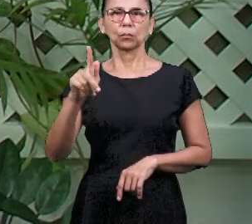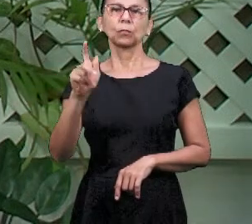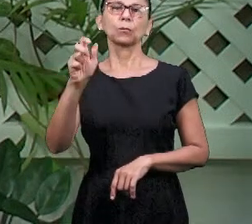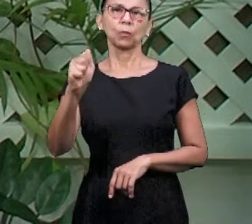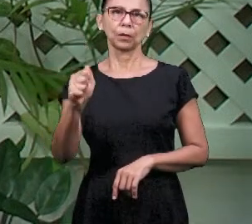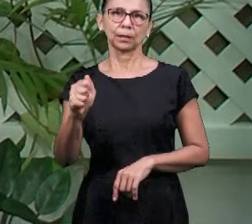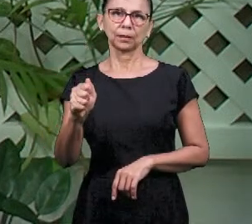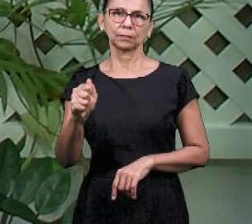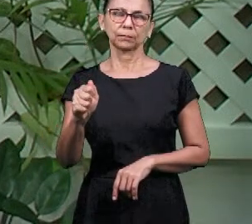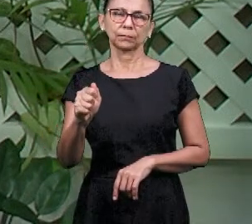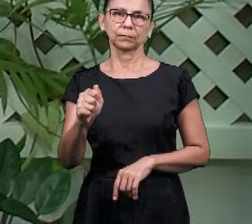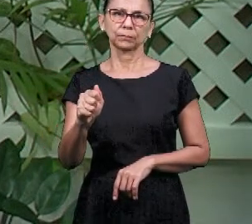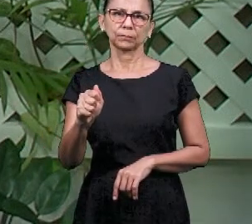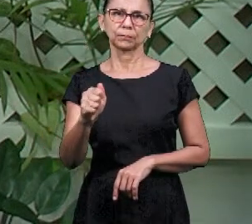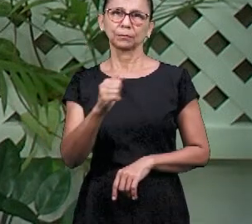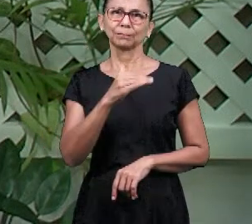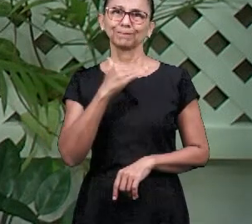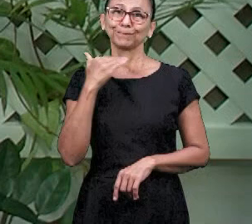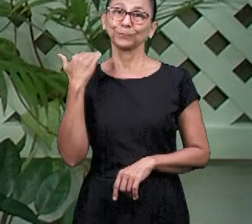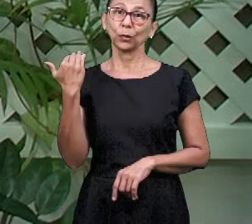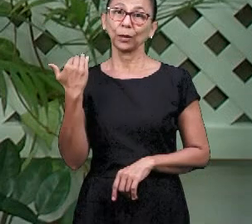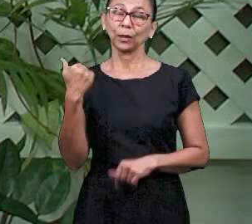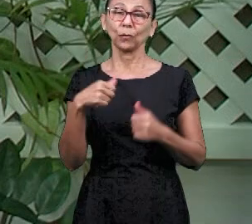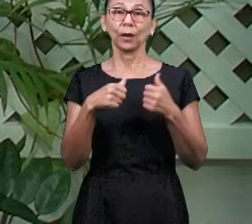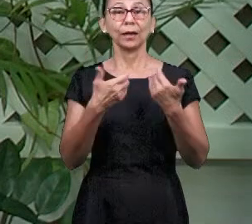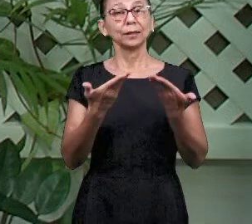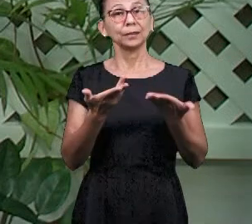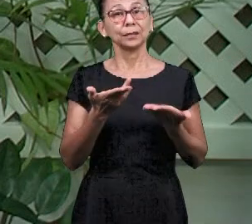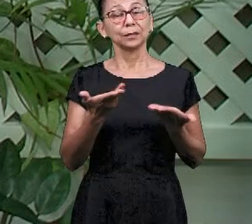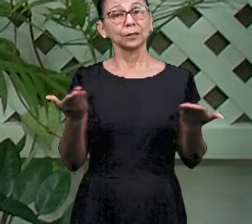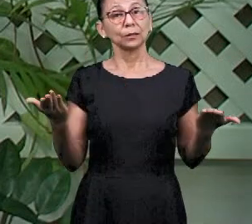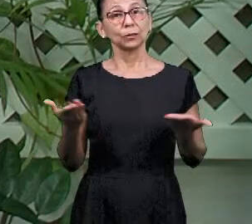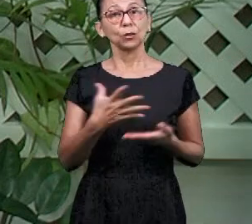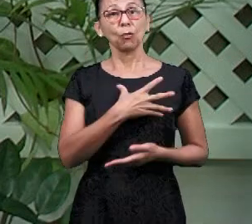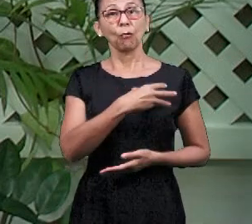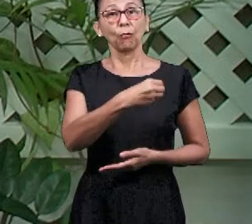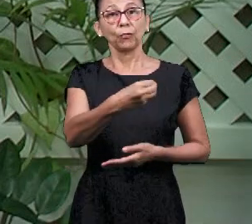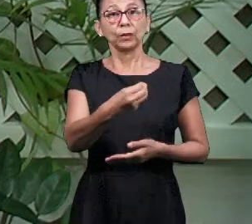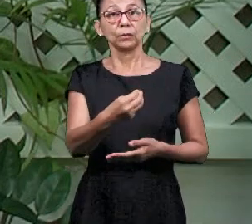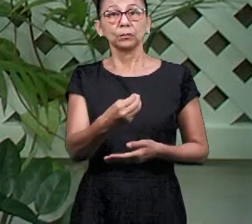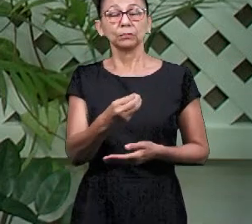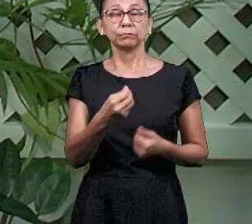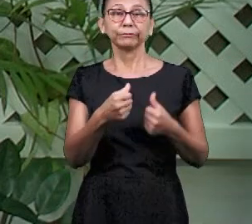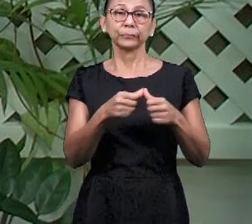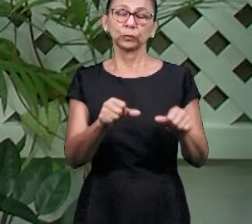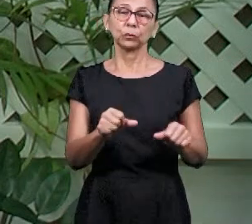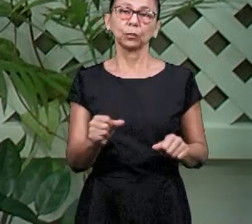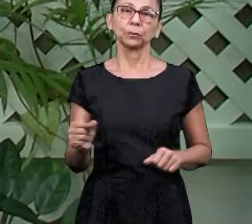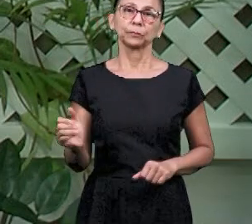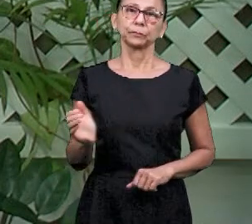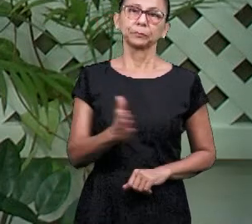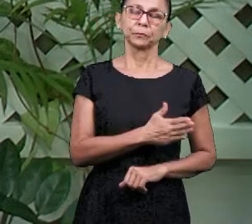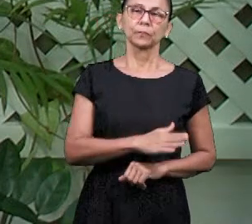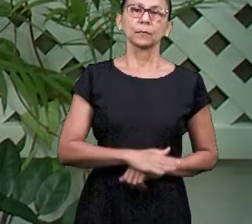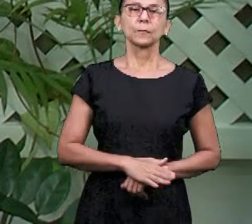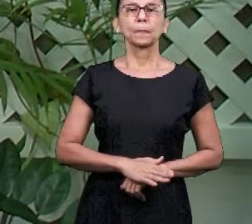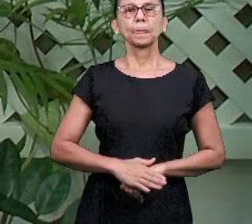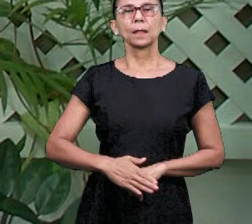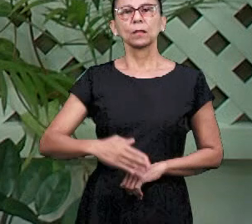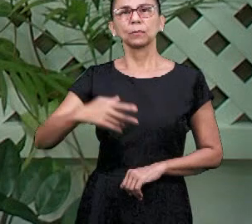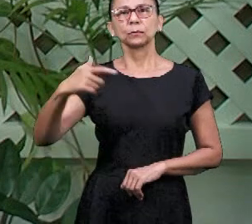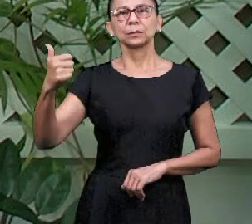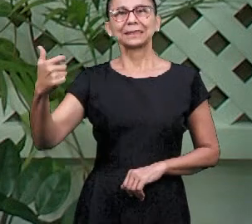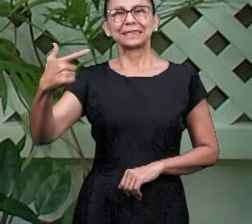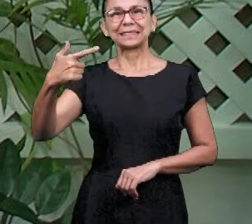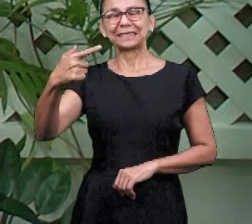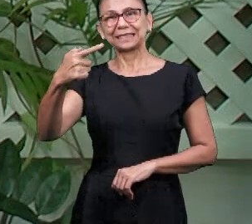l'éternité. Mais je veux encore revenir ici pour dire que nous avons la République démocratique du Congo, l'église de Bajira,